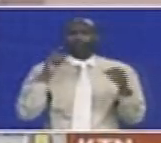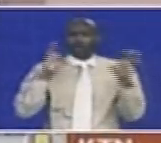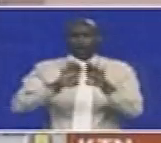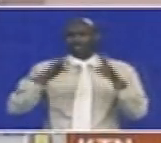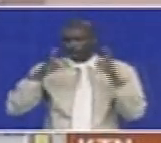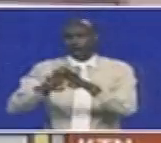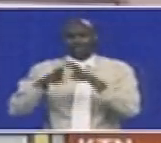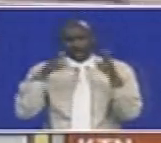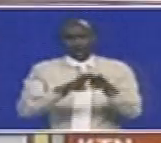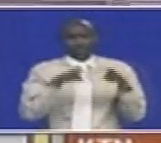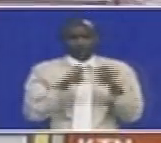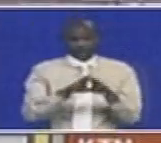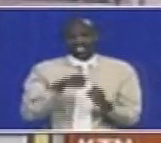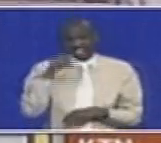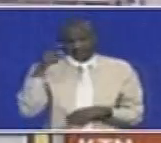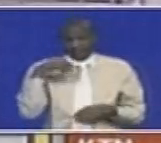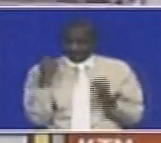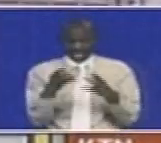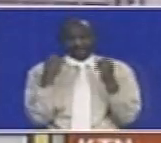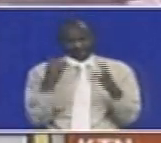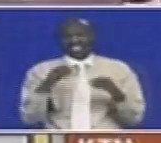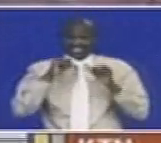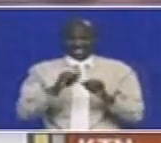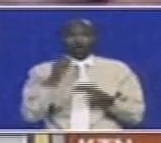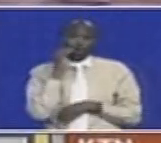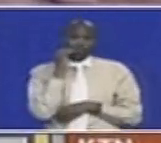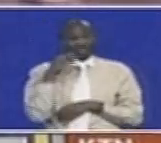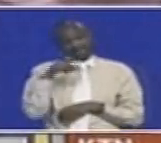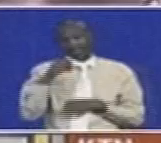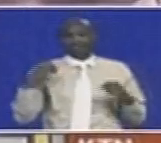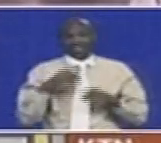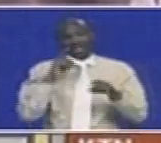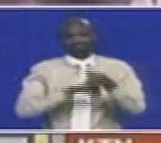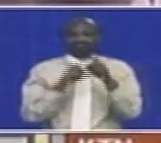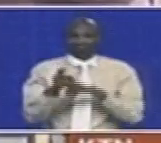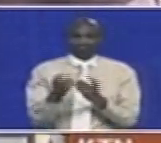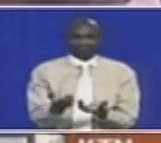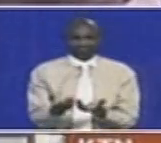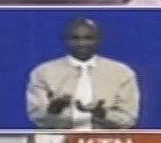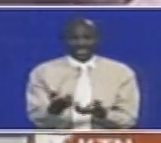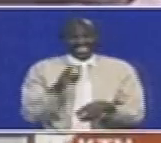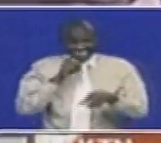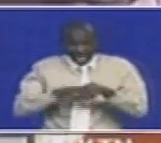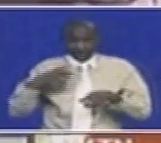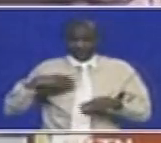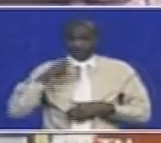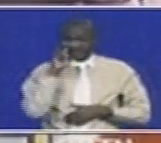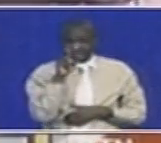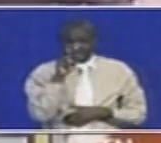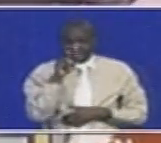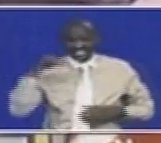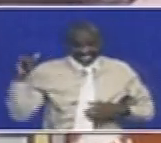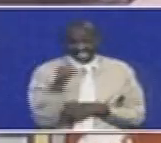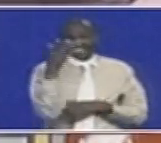huku wafanyabiashara wakisalia nyumbani kwa hofu ya kukamatwa. Watu wakati waliona mji wa Isilii imefungwa